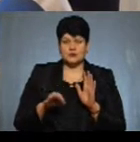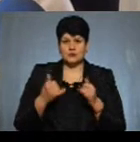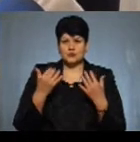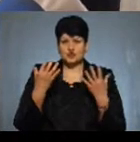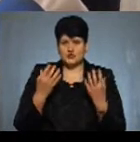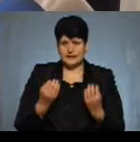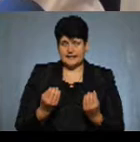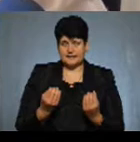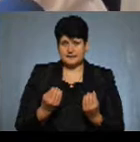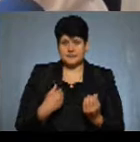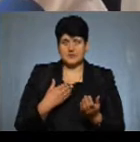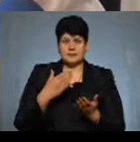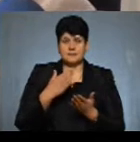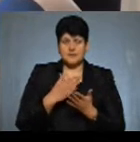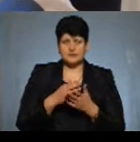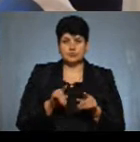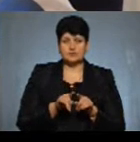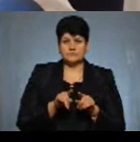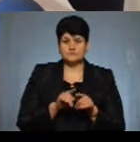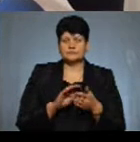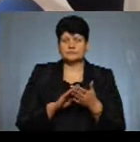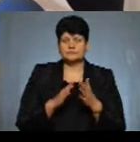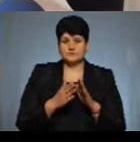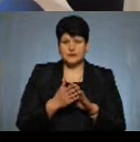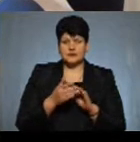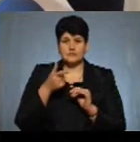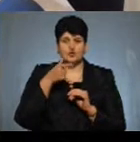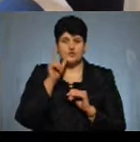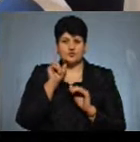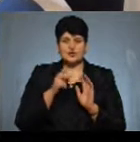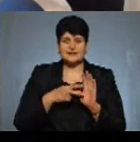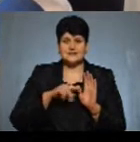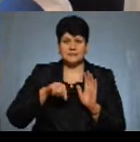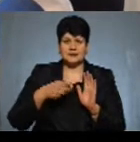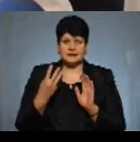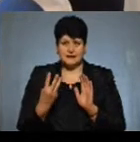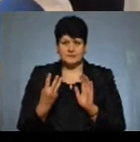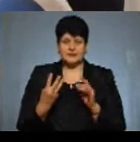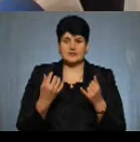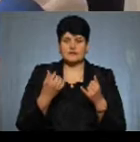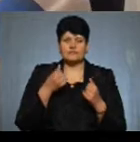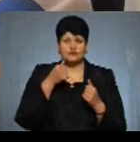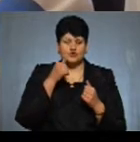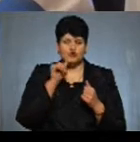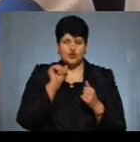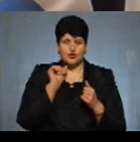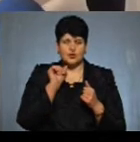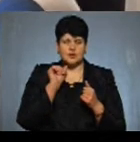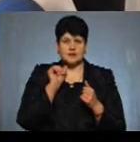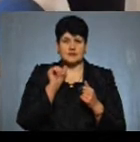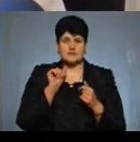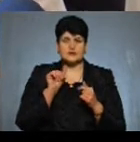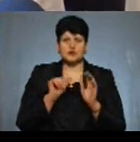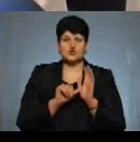На сьогоднішній день ми маємо аналогічний показник. За позавчора 7,3, зараз, завчора, це за